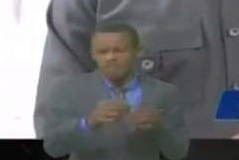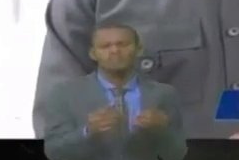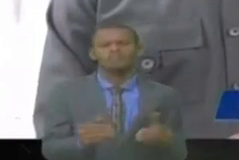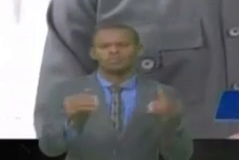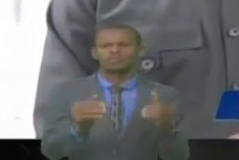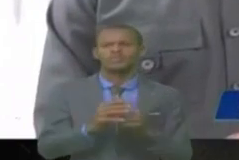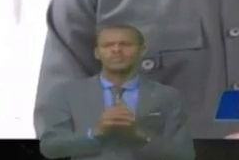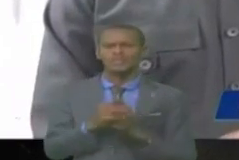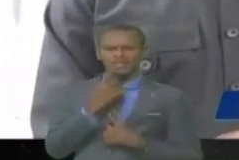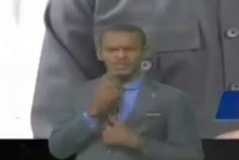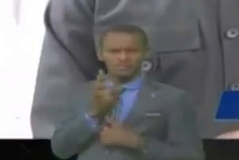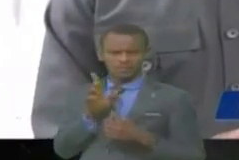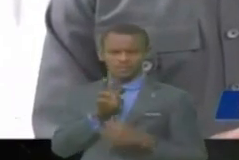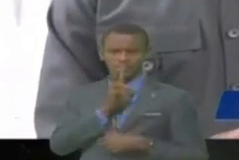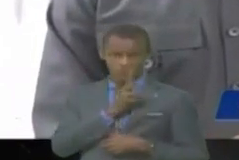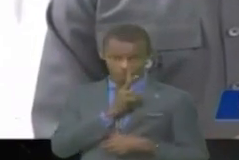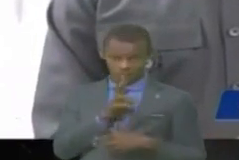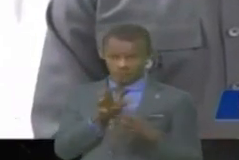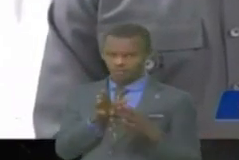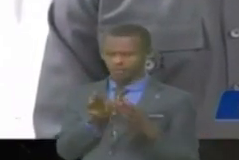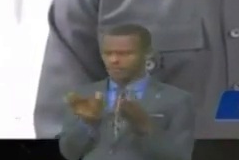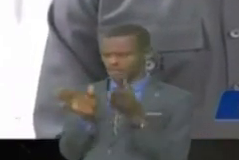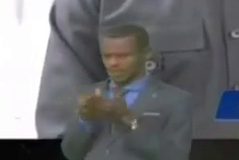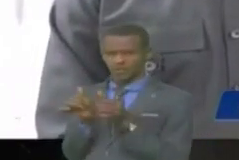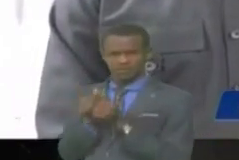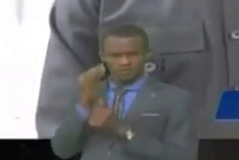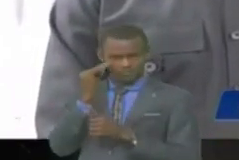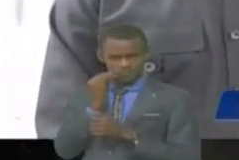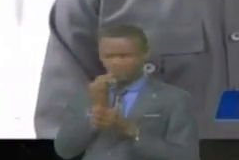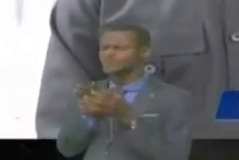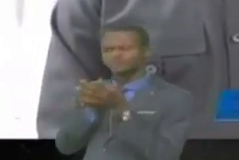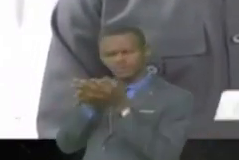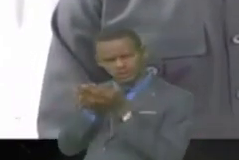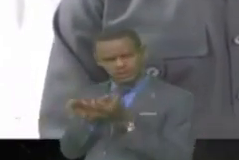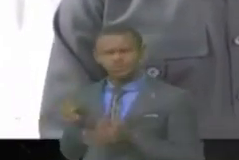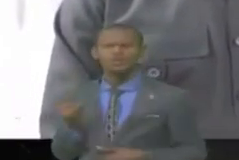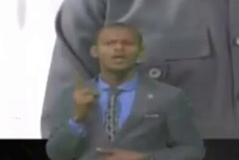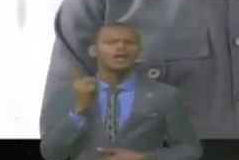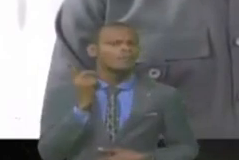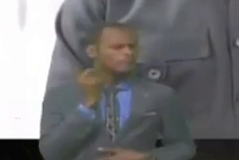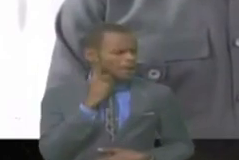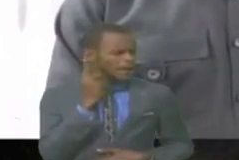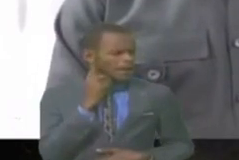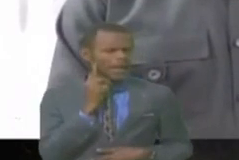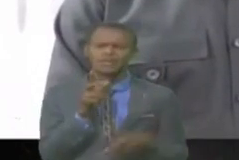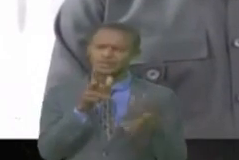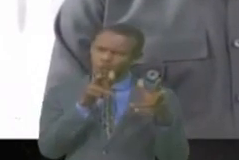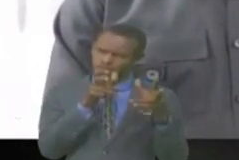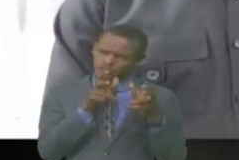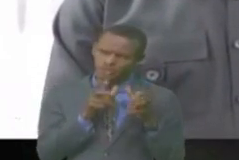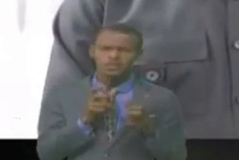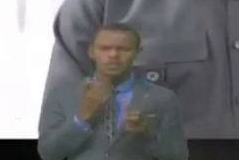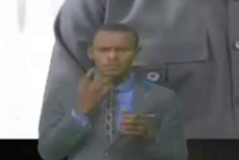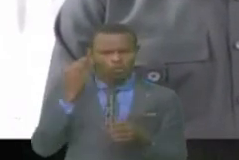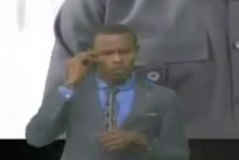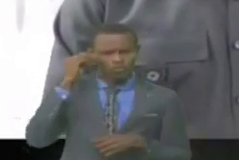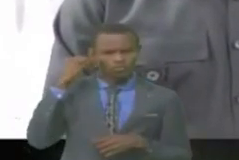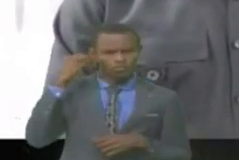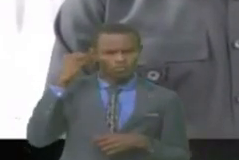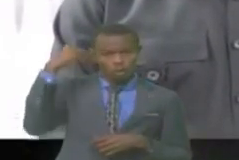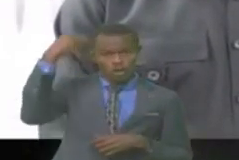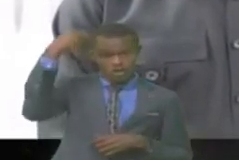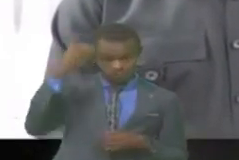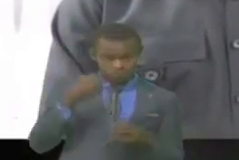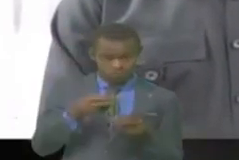effectivement eu une oreille attentive. Et nous espérons en tout cas que dans les jours qui viennent, une solution va être trouvée pour permettre